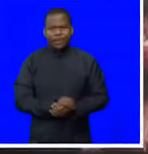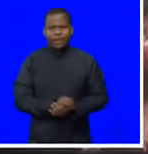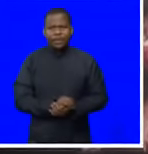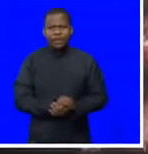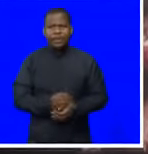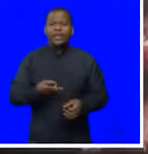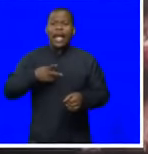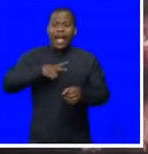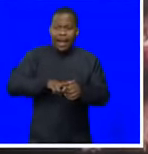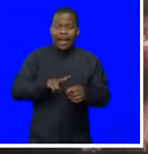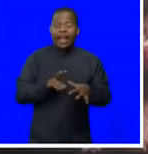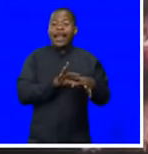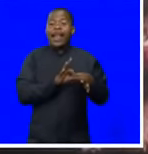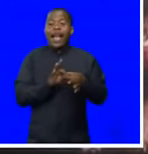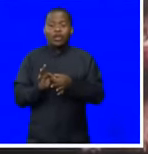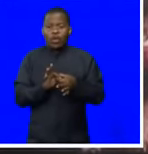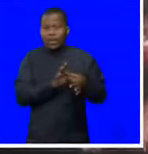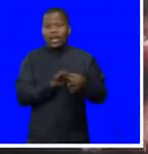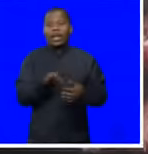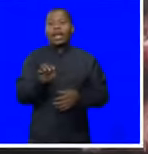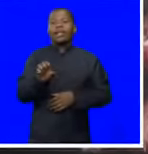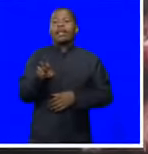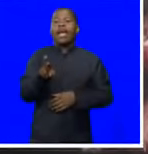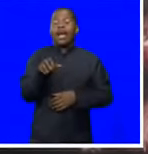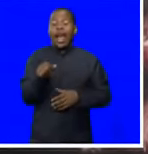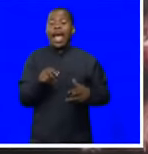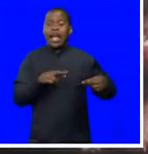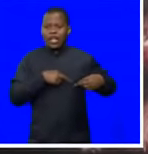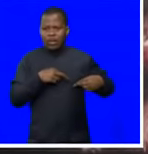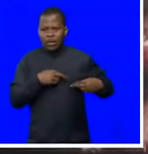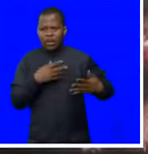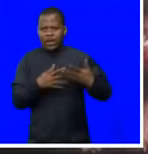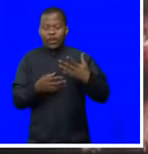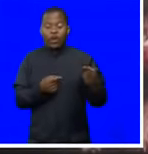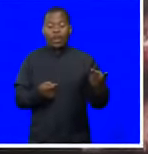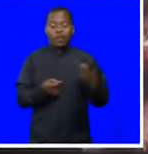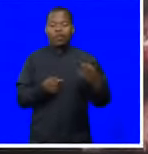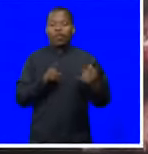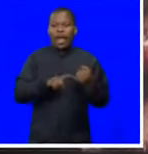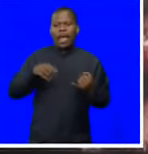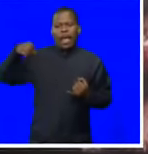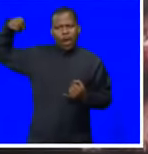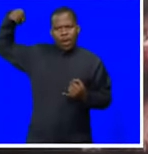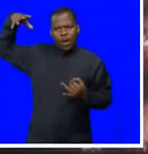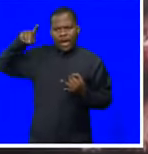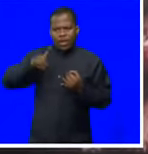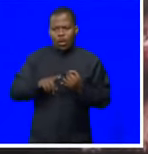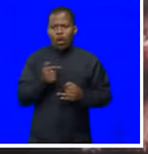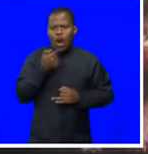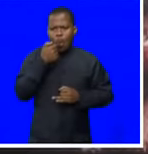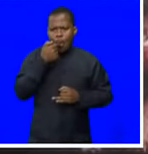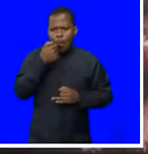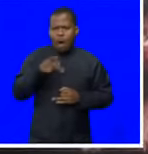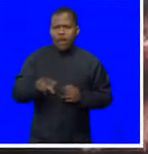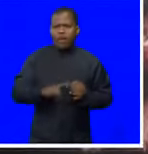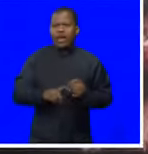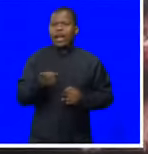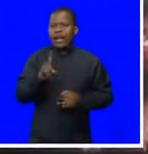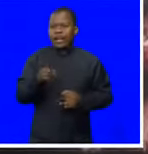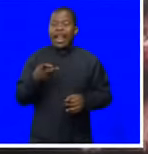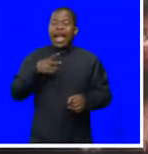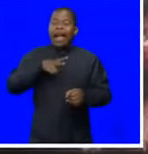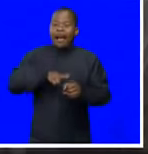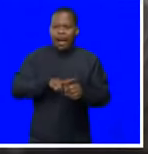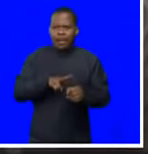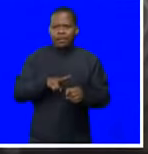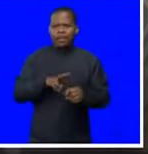sineke singumlawulo wemandla sibuke kokubili kuthi kwende kanjani labanengi beni bantawadi